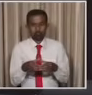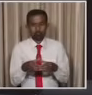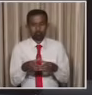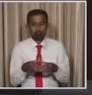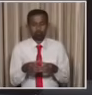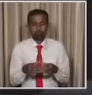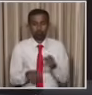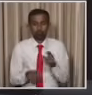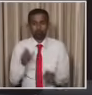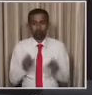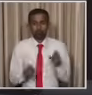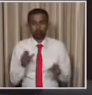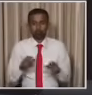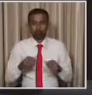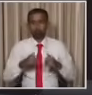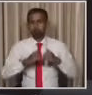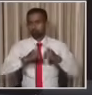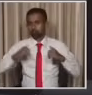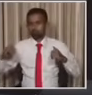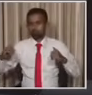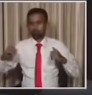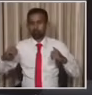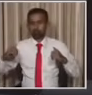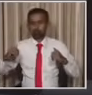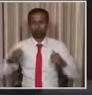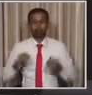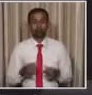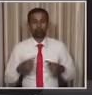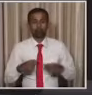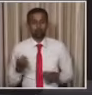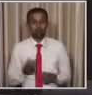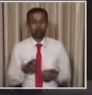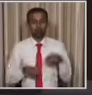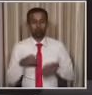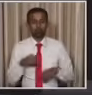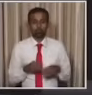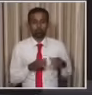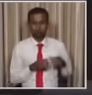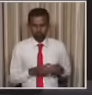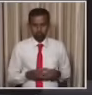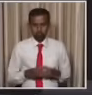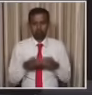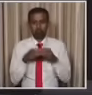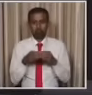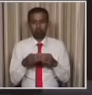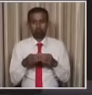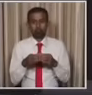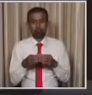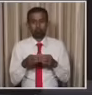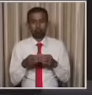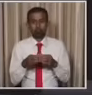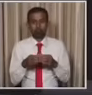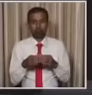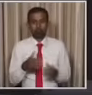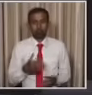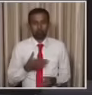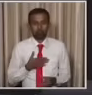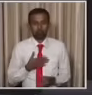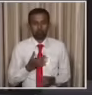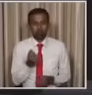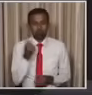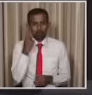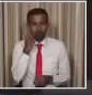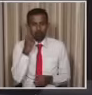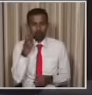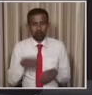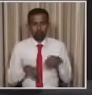වලින් ජනතාව ඈත් වුණා එක කාලෙක. ඊට පස්සේ අලුත් දේශපාලන බලවේග මේ රටේ ගොඩ නැගුණා. මගේ කියවීම තමයි